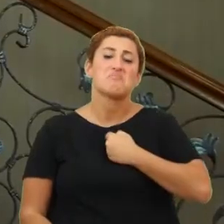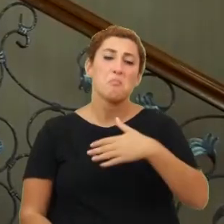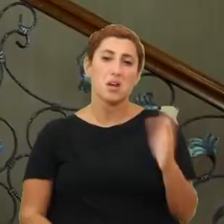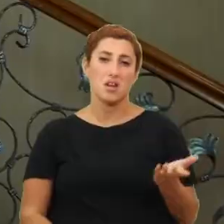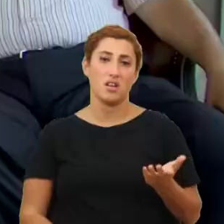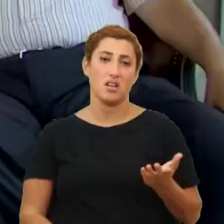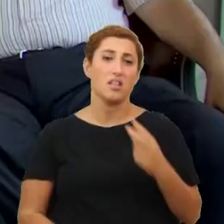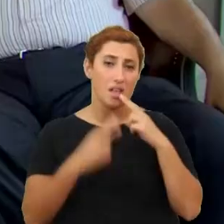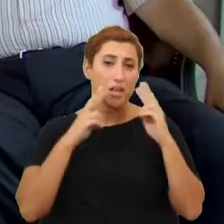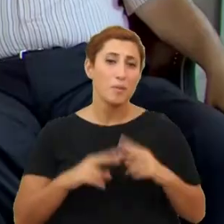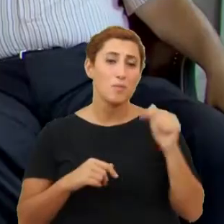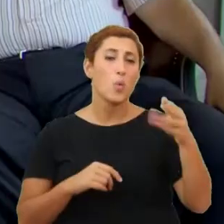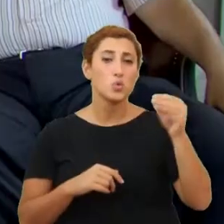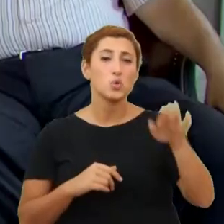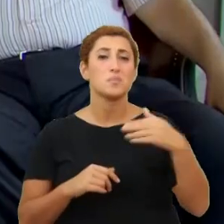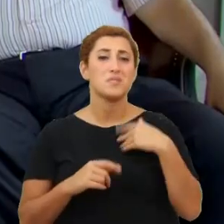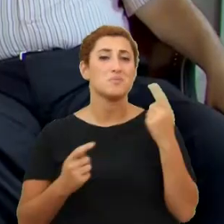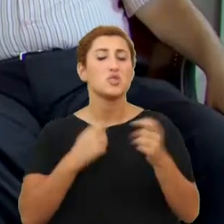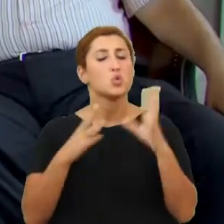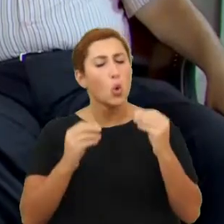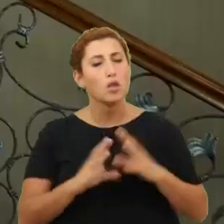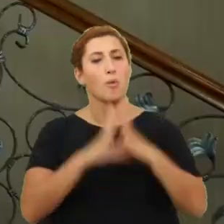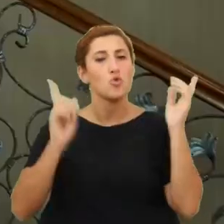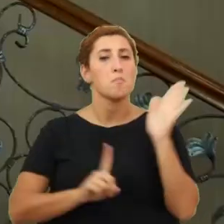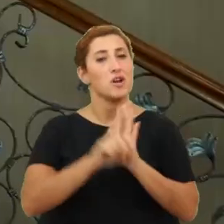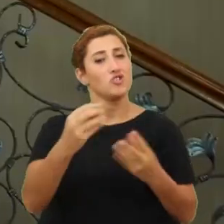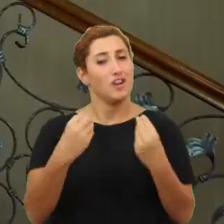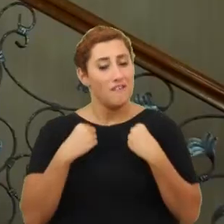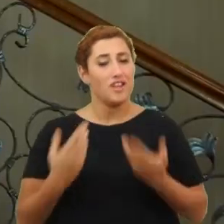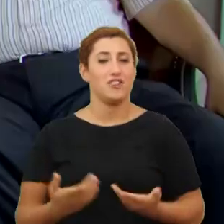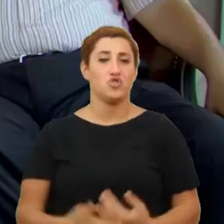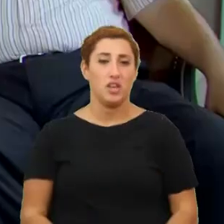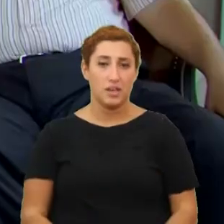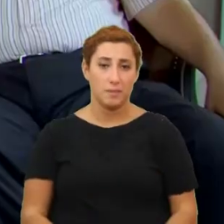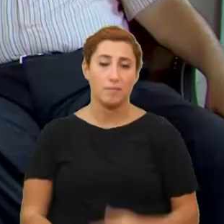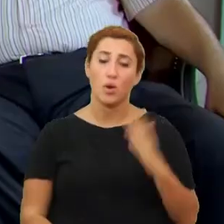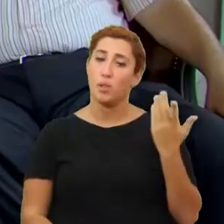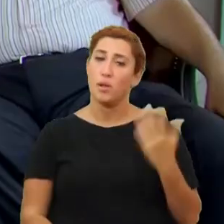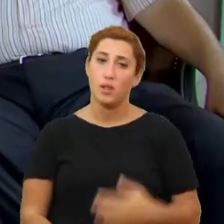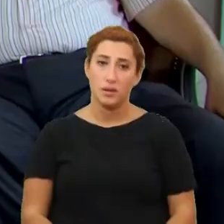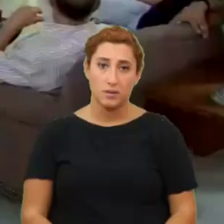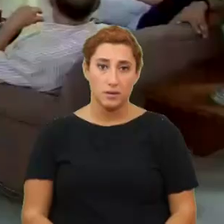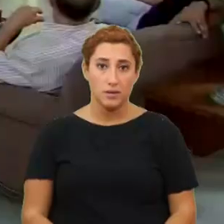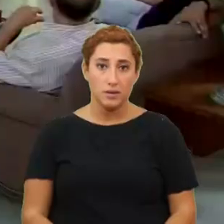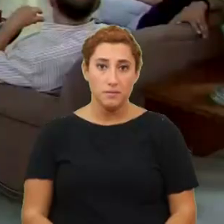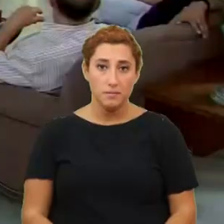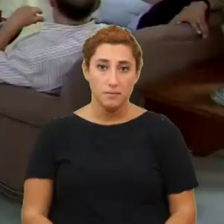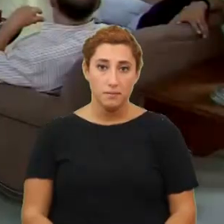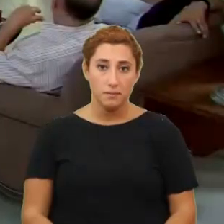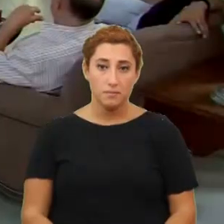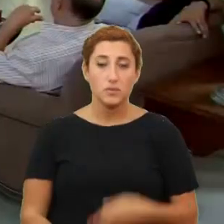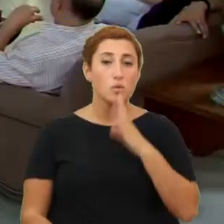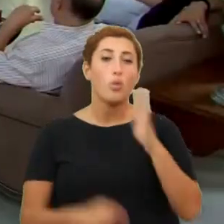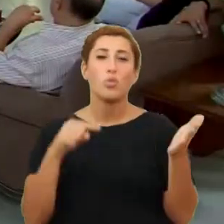kendinizi. Eminim ki o uşak bizim şirkete çok daha büyük başarılar kazandıracak ya. Allah Allah.